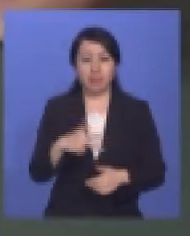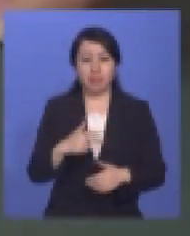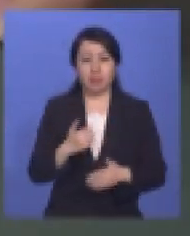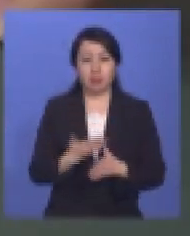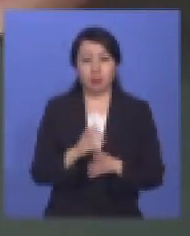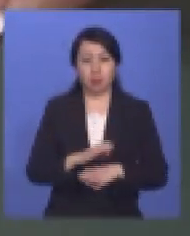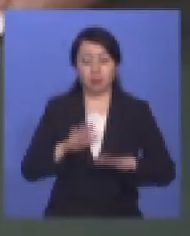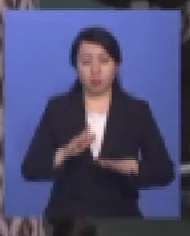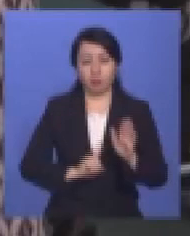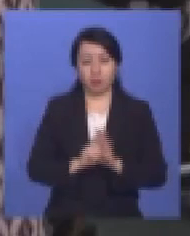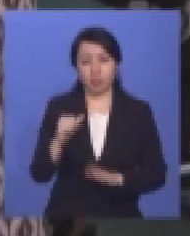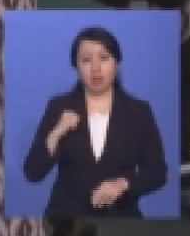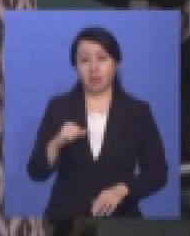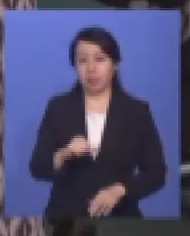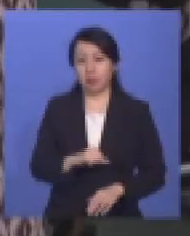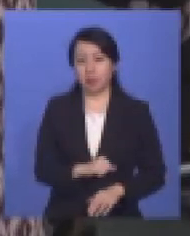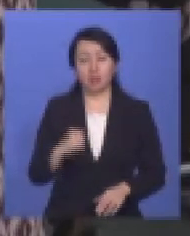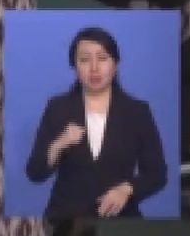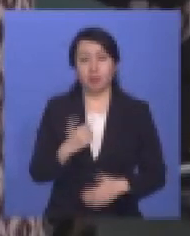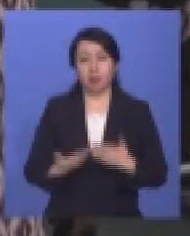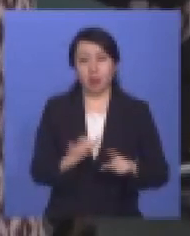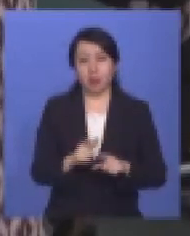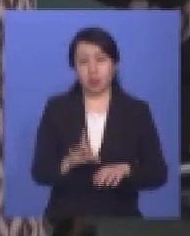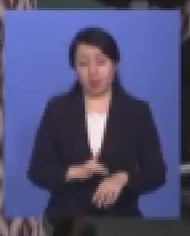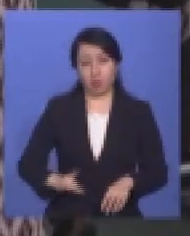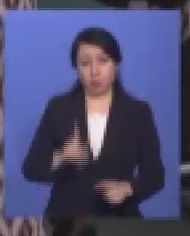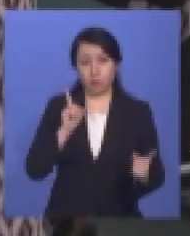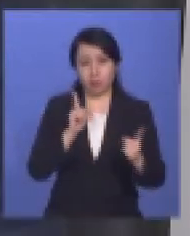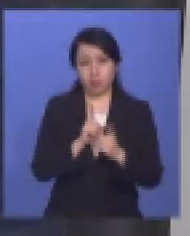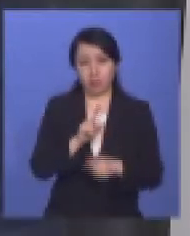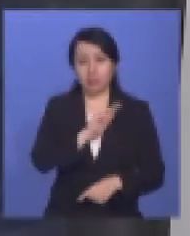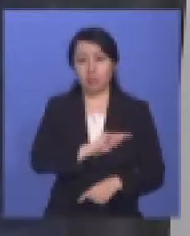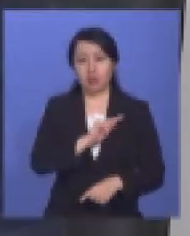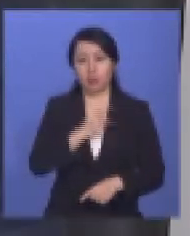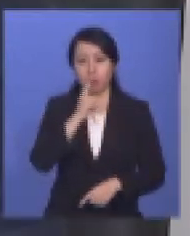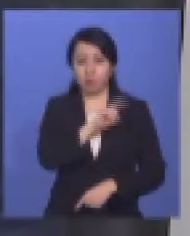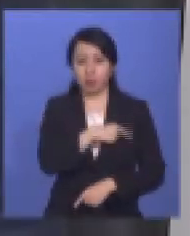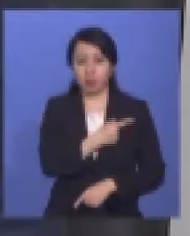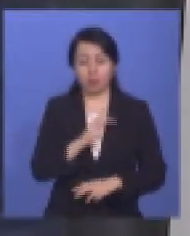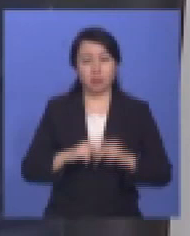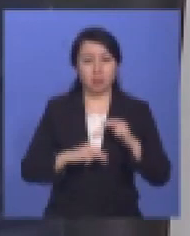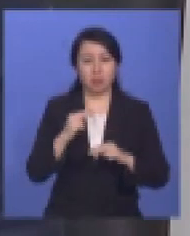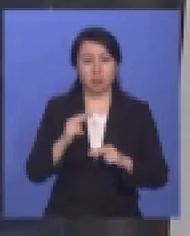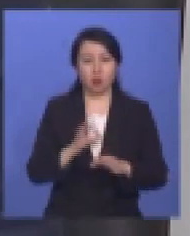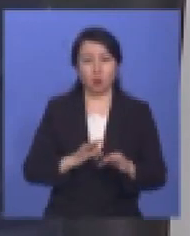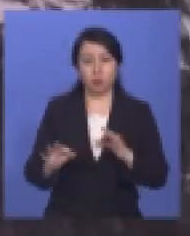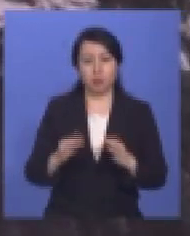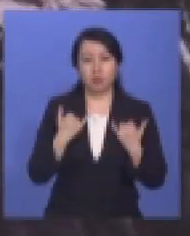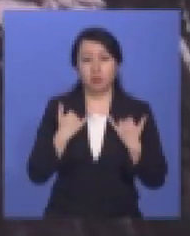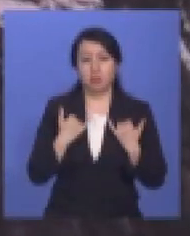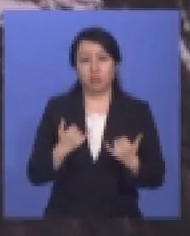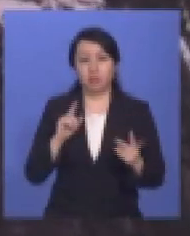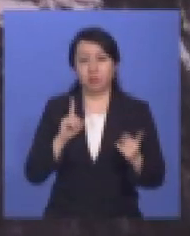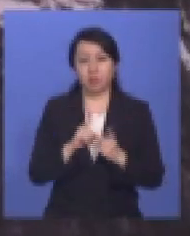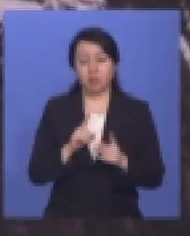волонтеров в штабе. В начале недели кандидат лично посетил этот регион и встретился с работниками медицинской и строительной отрасли. Сейчас